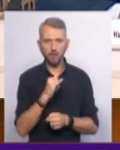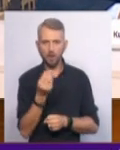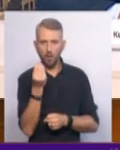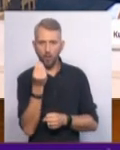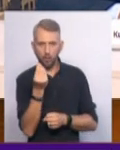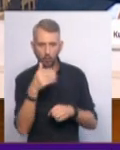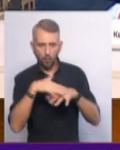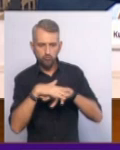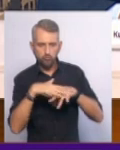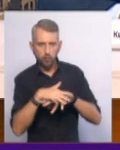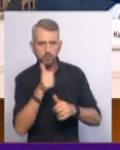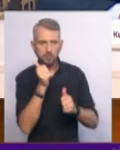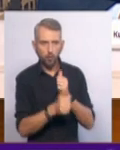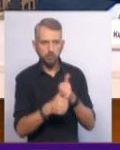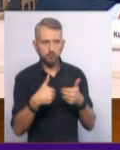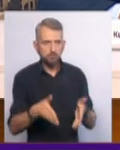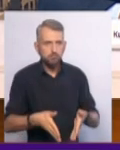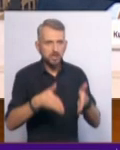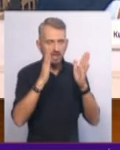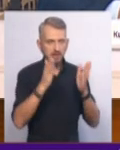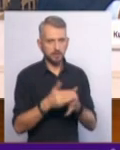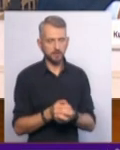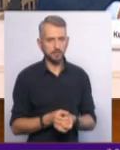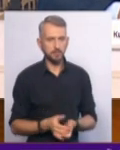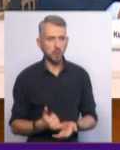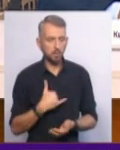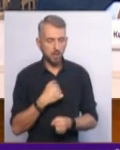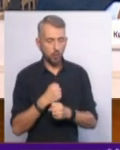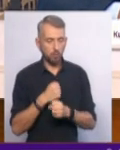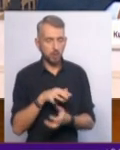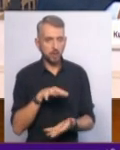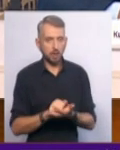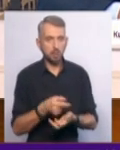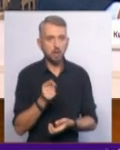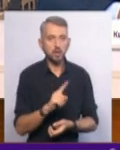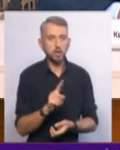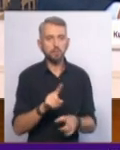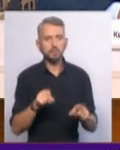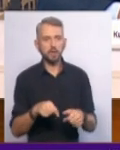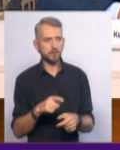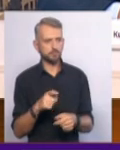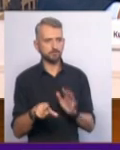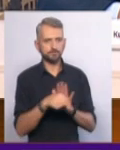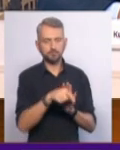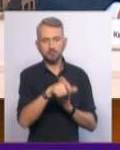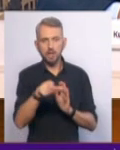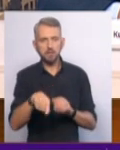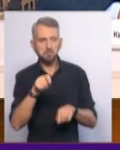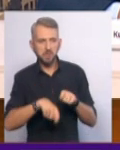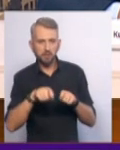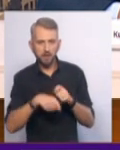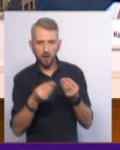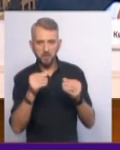на кожен під'їзд. Тобто, у мене робота займає те, щоб навіть з мешканцями перевіряти кошториси,